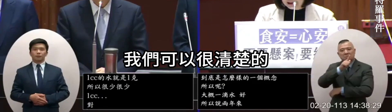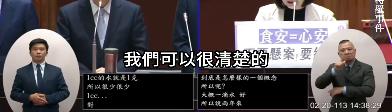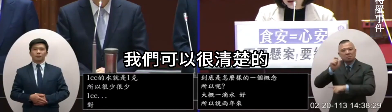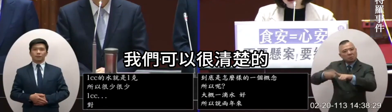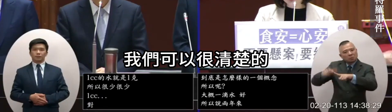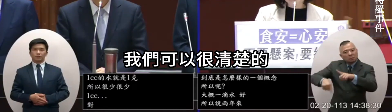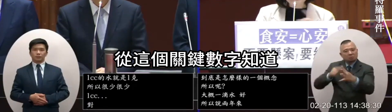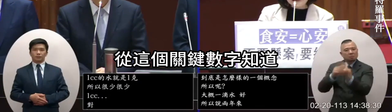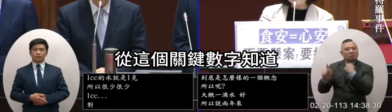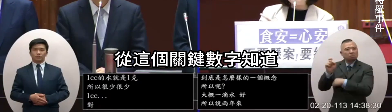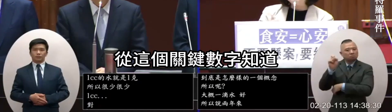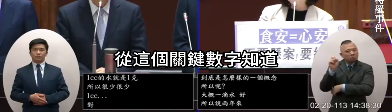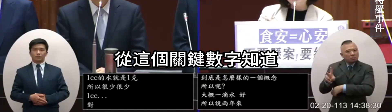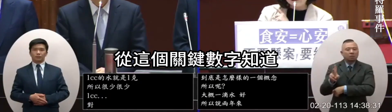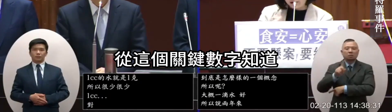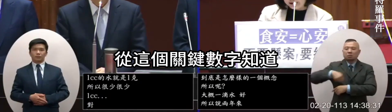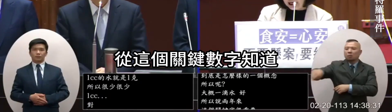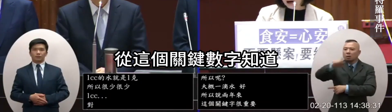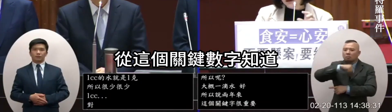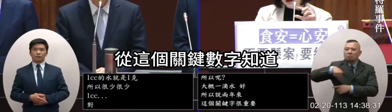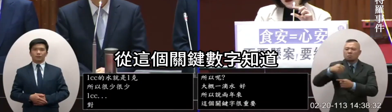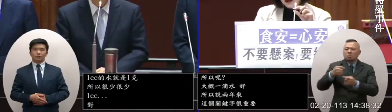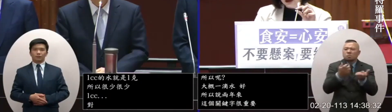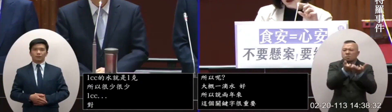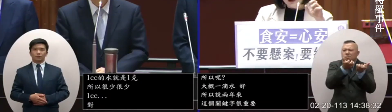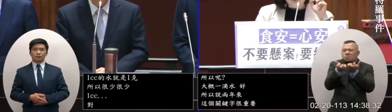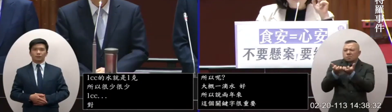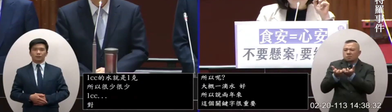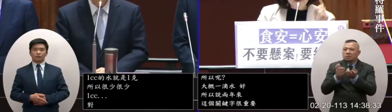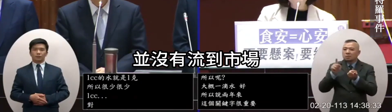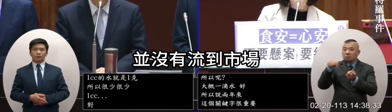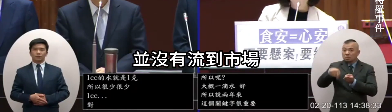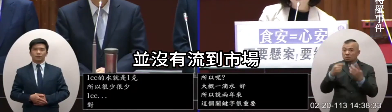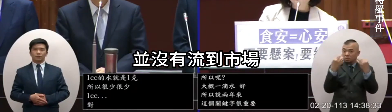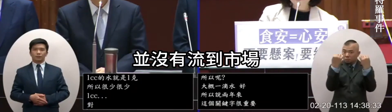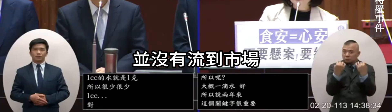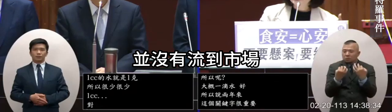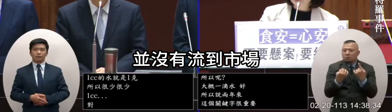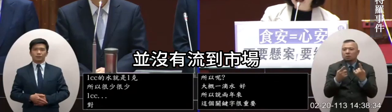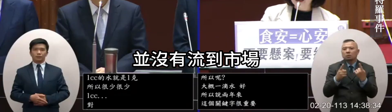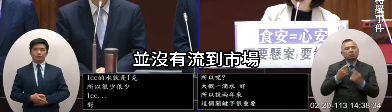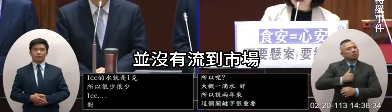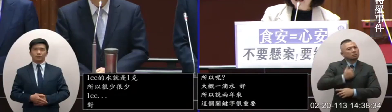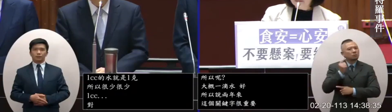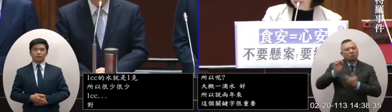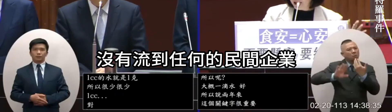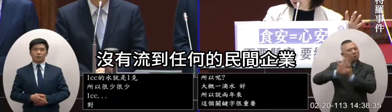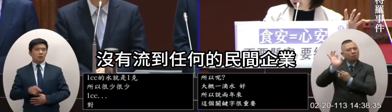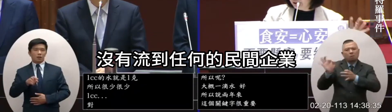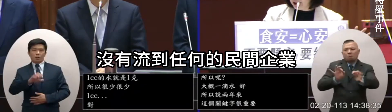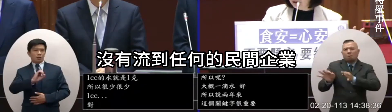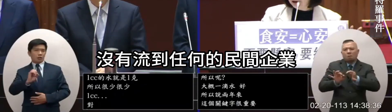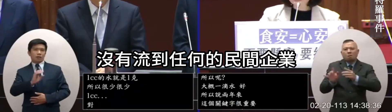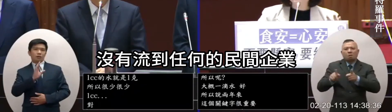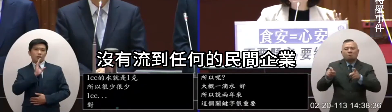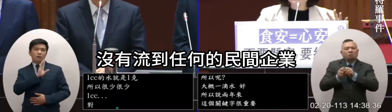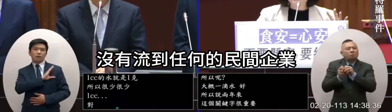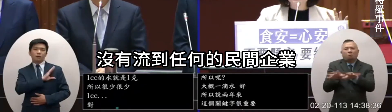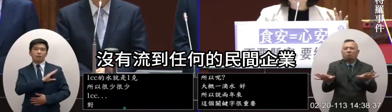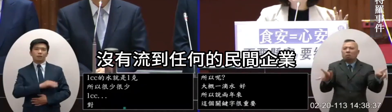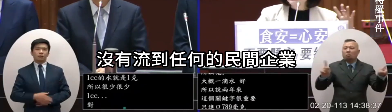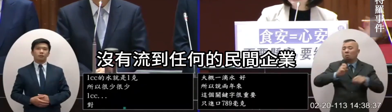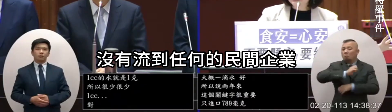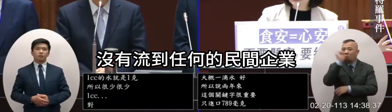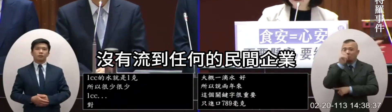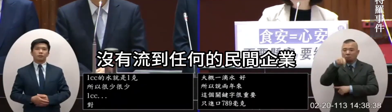以我们可以很清楚地从这个关键数字知道，并没有流到市场， 完全 没有流到任何